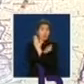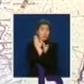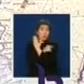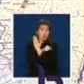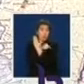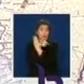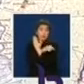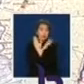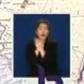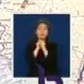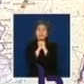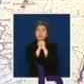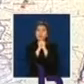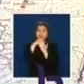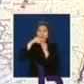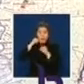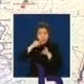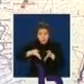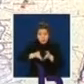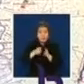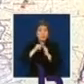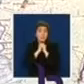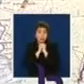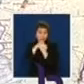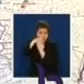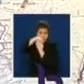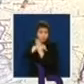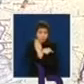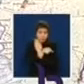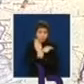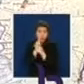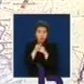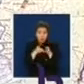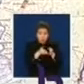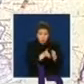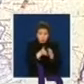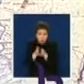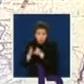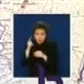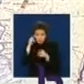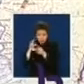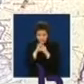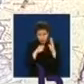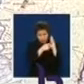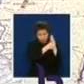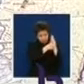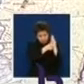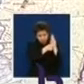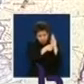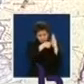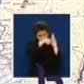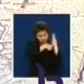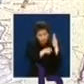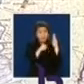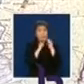ำลงสู่แม่น้ำท่าจีนก็ได้มีการเร่งระบายน้ำตามแนวคลองที่เชื่อมระหว่างแม่น้ำเจ้าพระยาและแม่น้ำท่